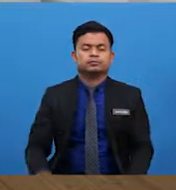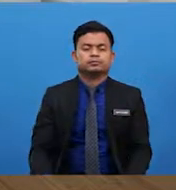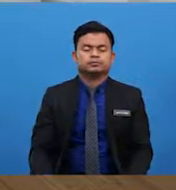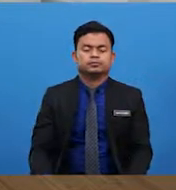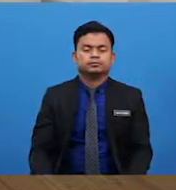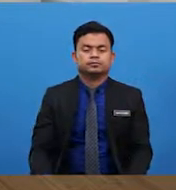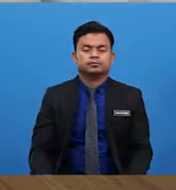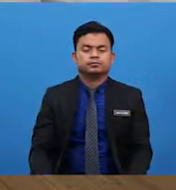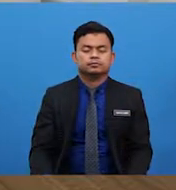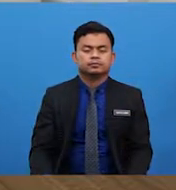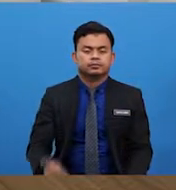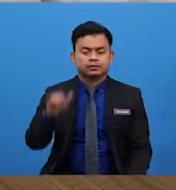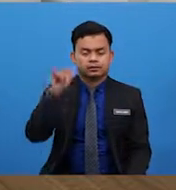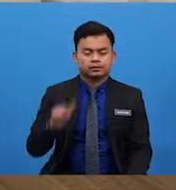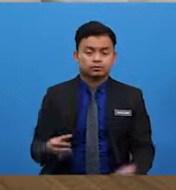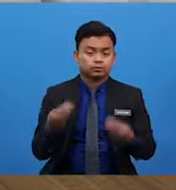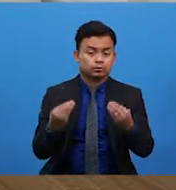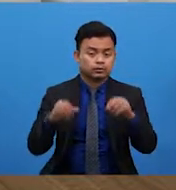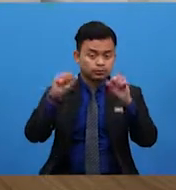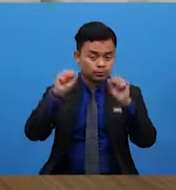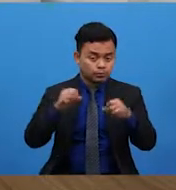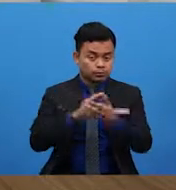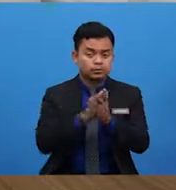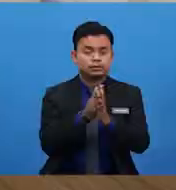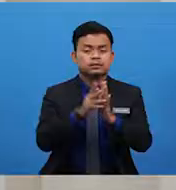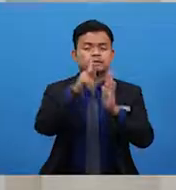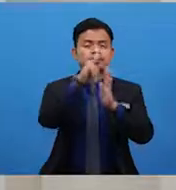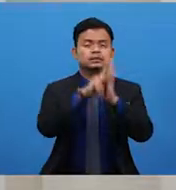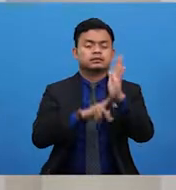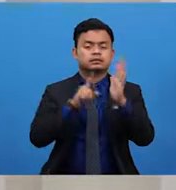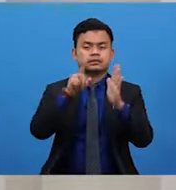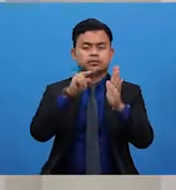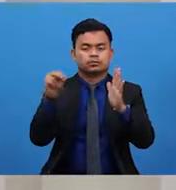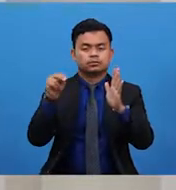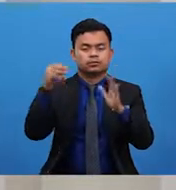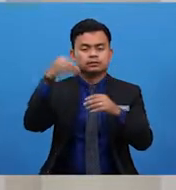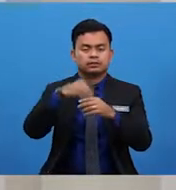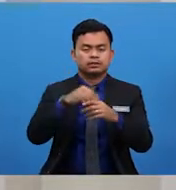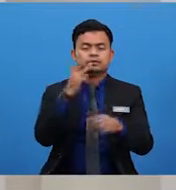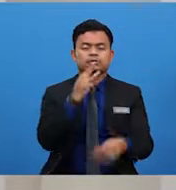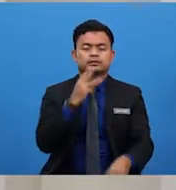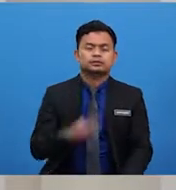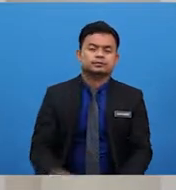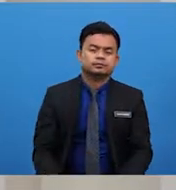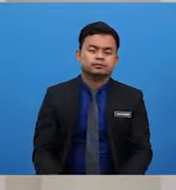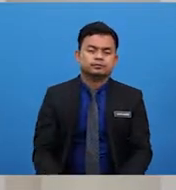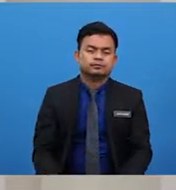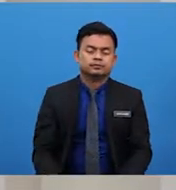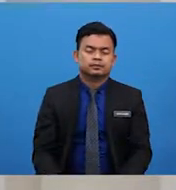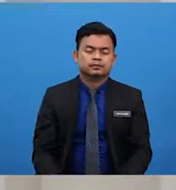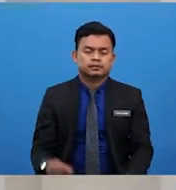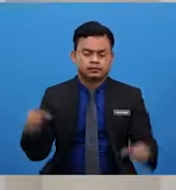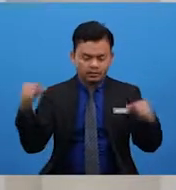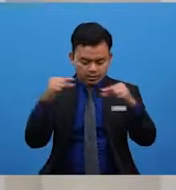Tote kesatuan dalam lagi isu ngeshare uang masuknya dalam waktu wanita gini jadi gabungan gabungan